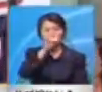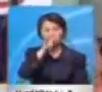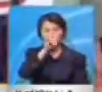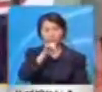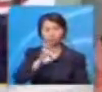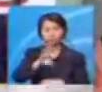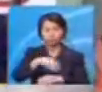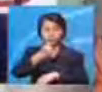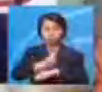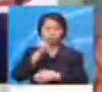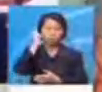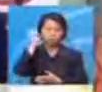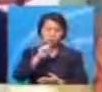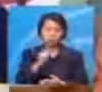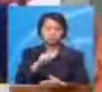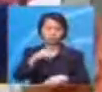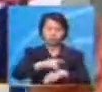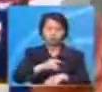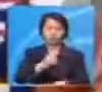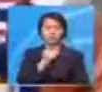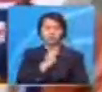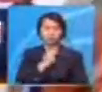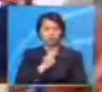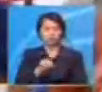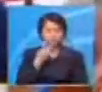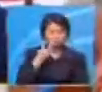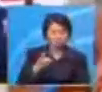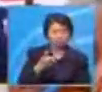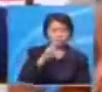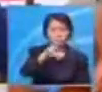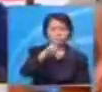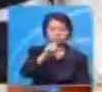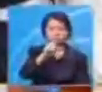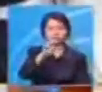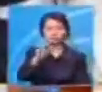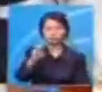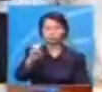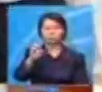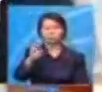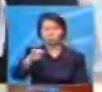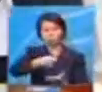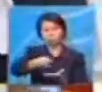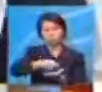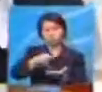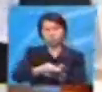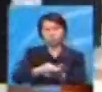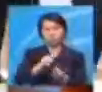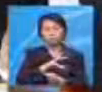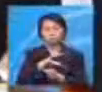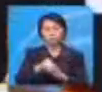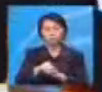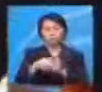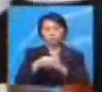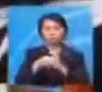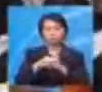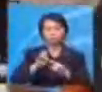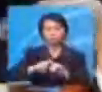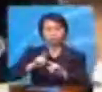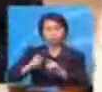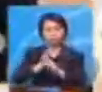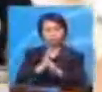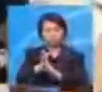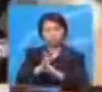penubuhan sekretariat dmdi di Kanada turut menyaksikan 30 MOU ditandatangani yang membabitkan kerjasama pelbagai bidang